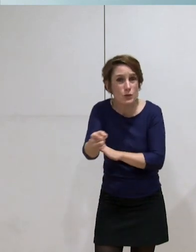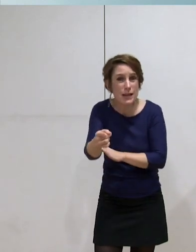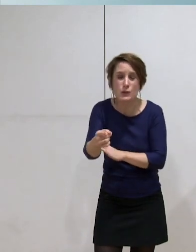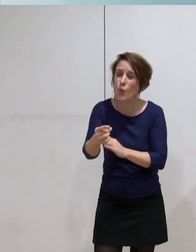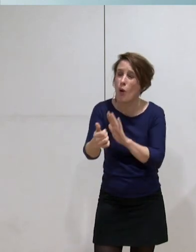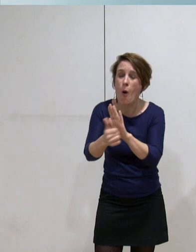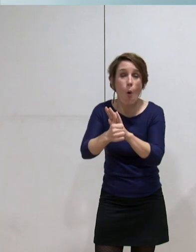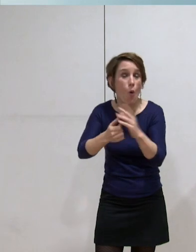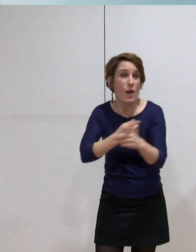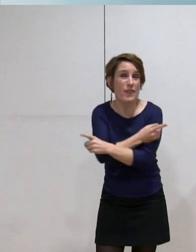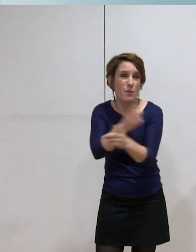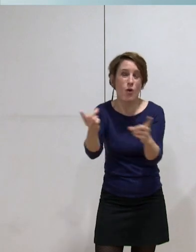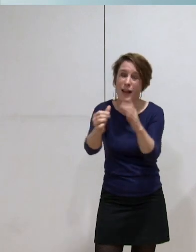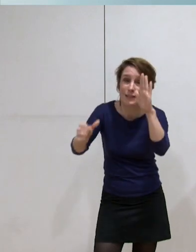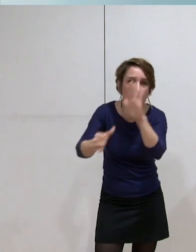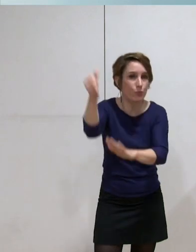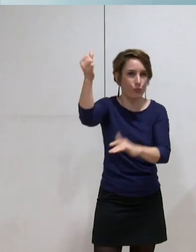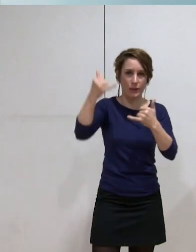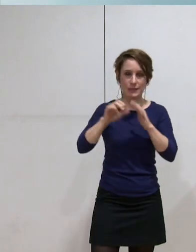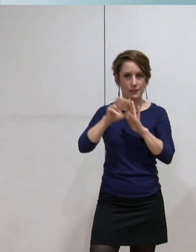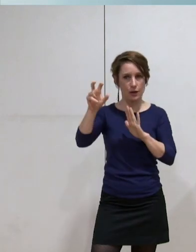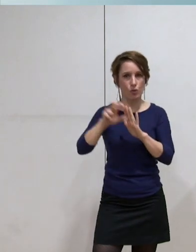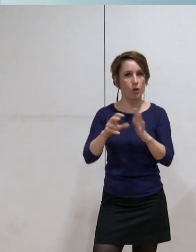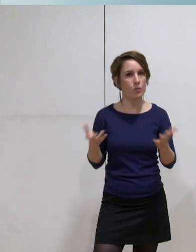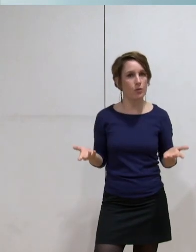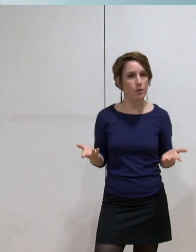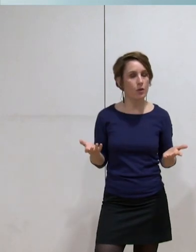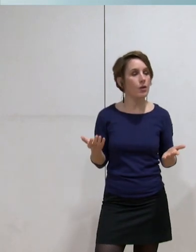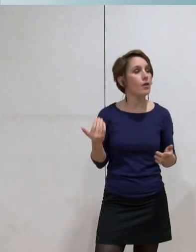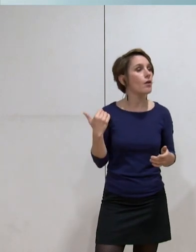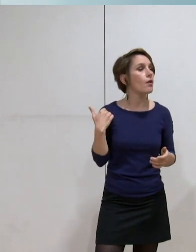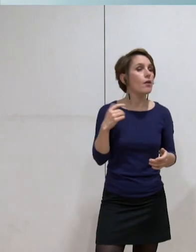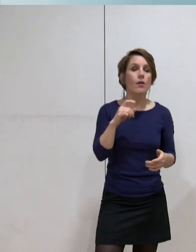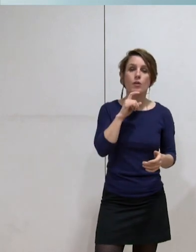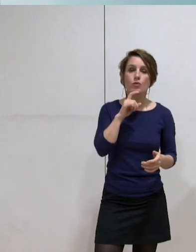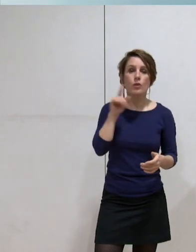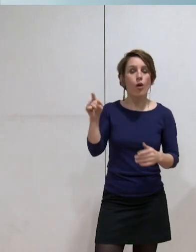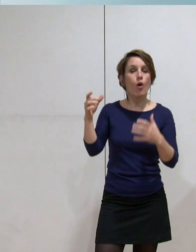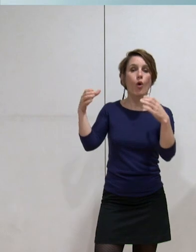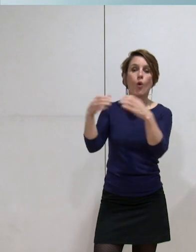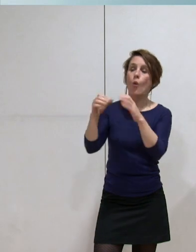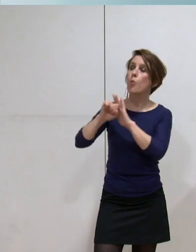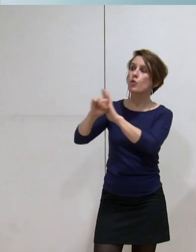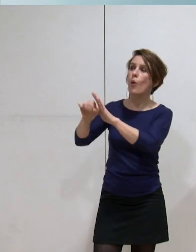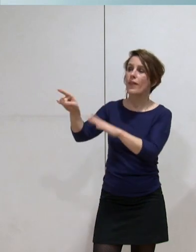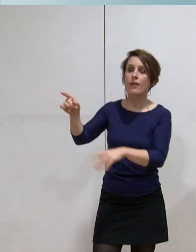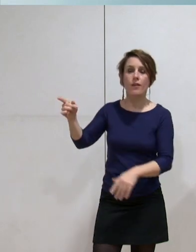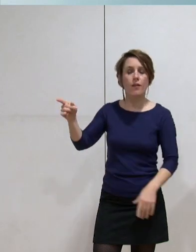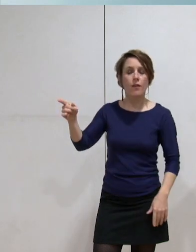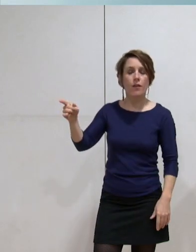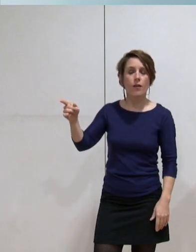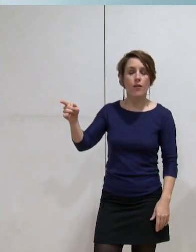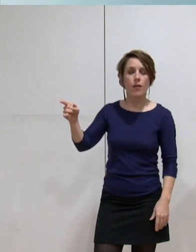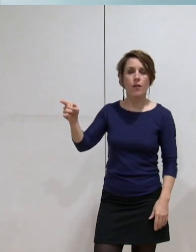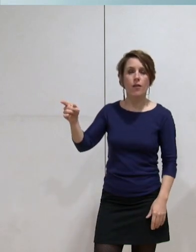démocratique historiquement reconnu dans notre ville et quand j'entendais le groupe d'O position de droite être interpellé sur les